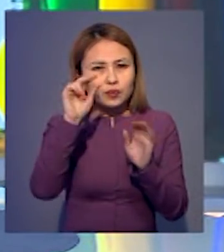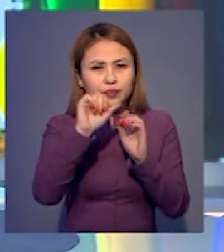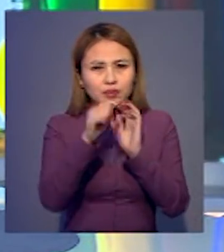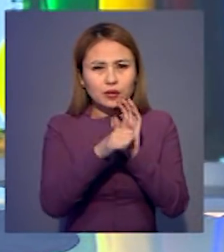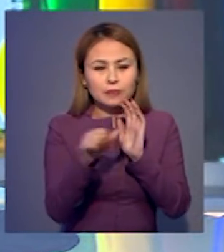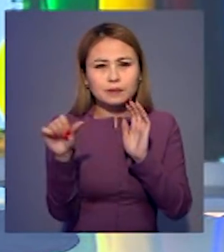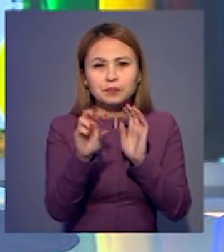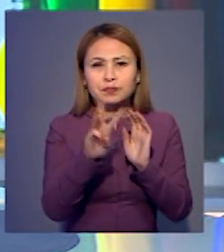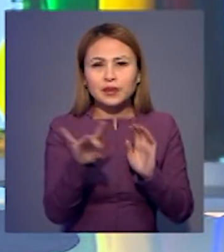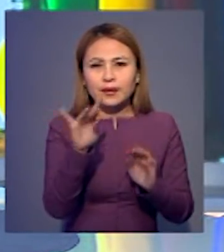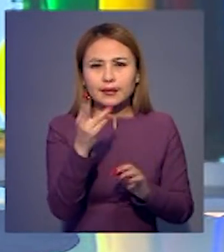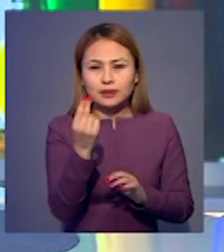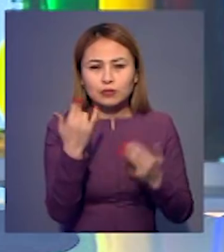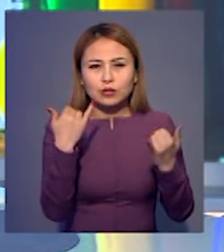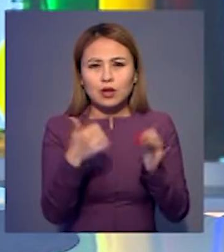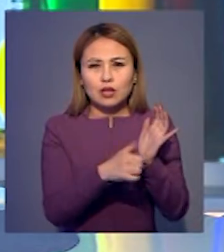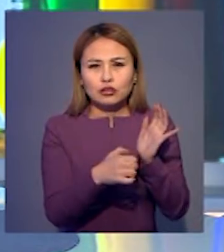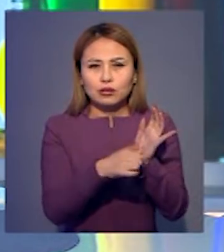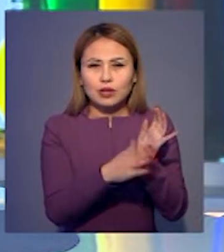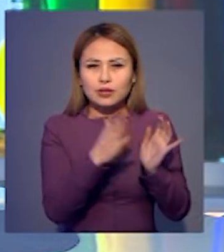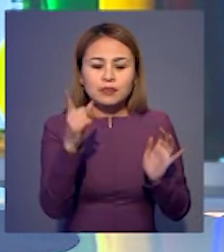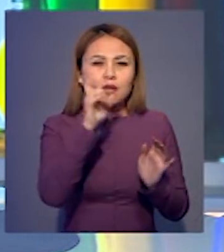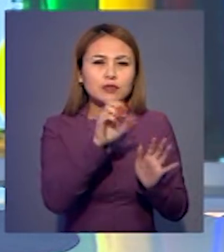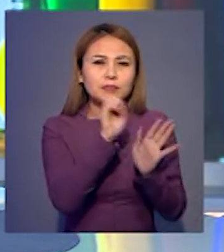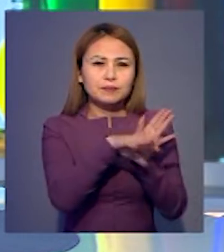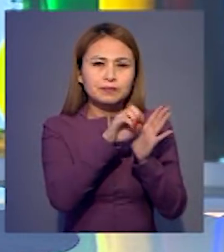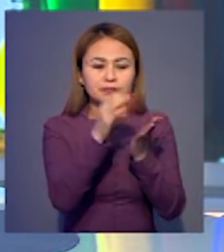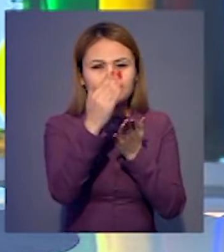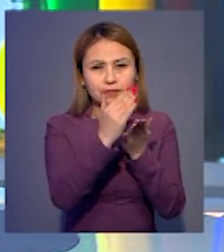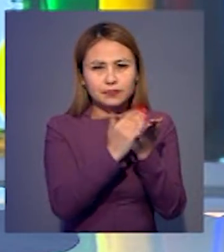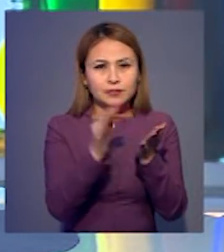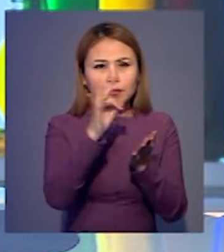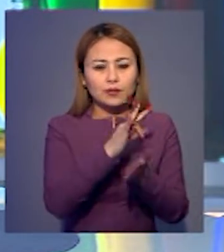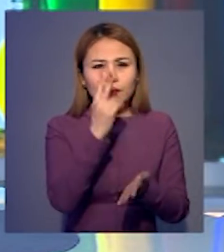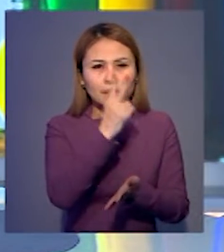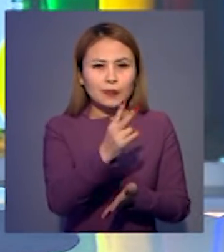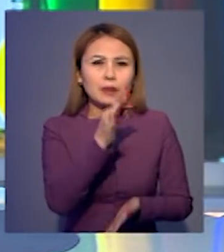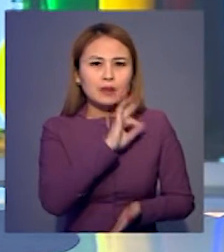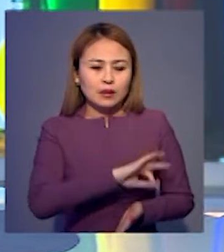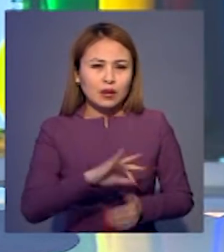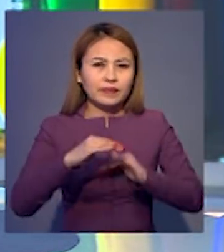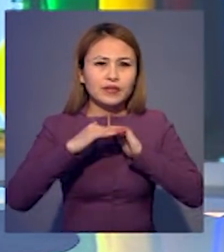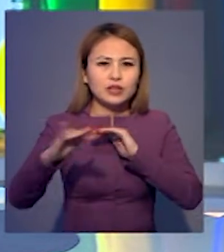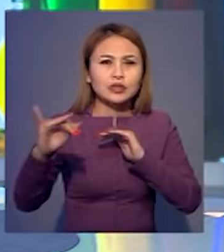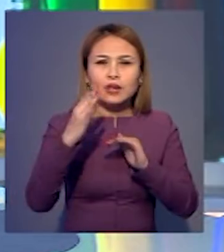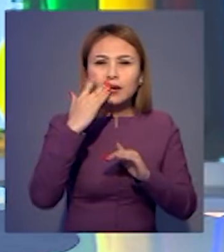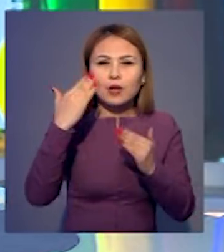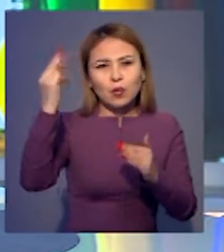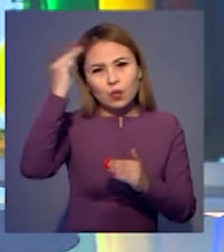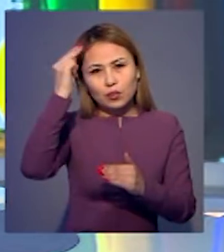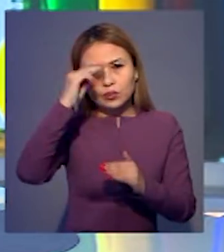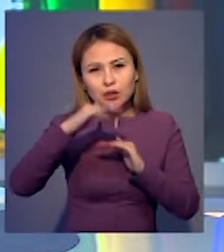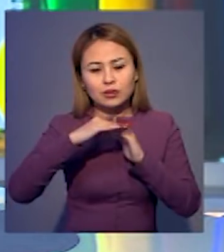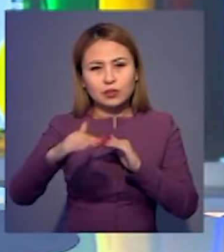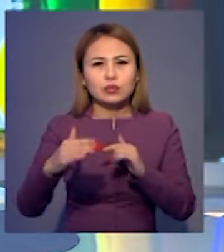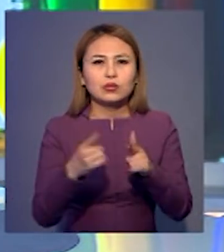құны 16,5 миллиард теңге. Бүгінде 600-ден астам салымшы бағдарламаның игілігін көріп отыр. Олар отандық және шетелдік жоғарғы